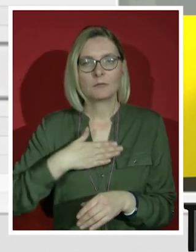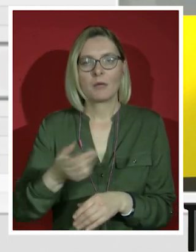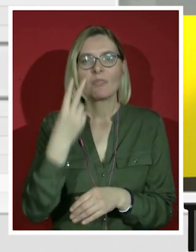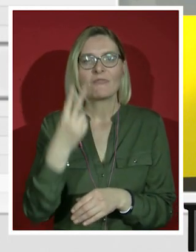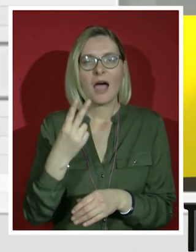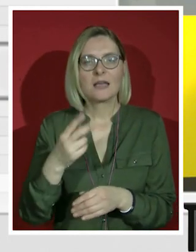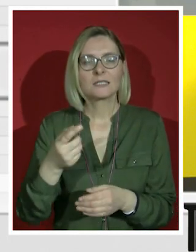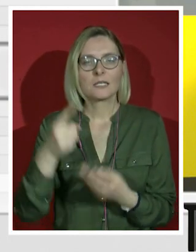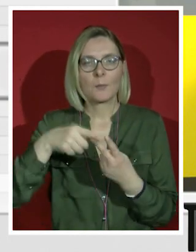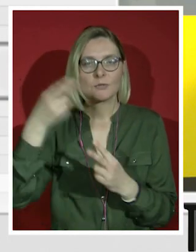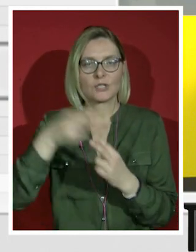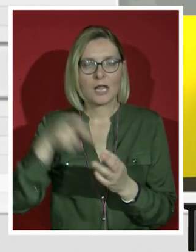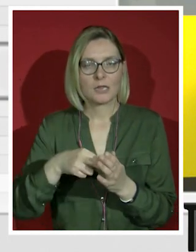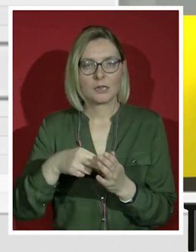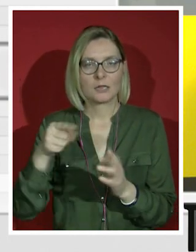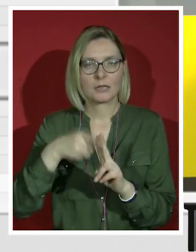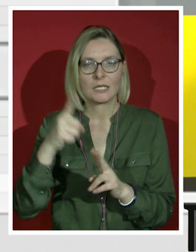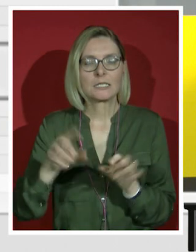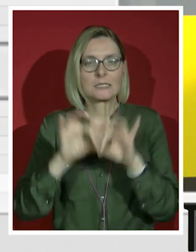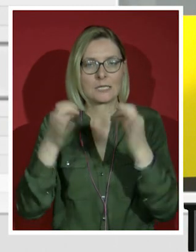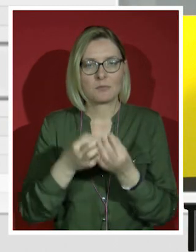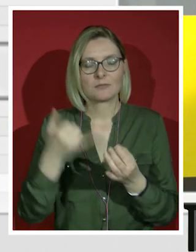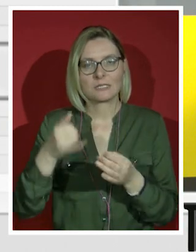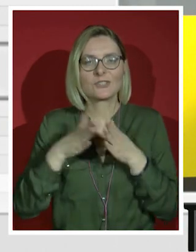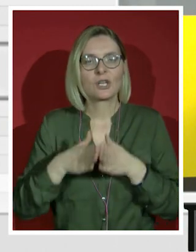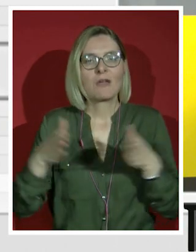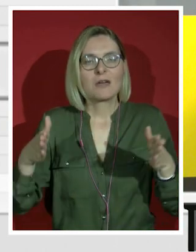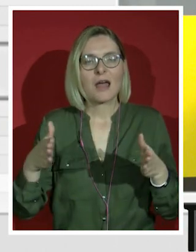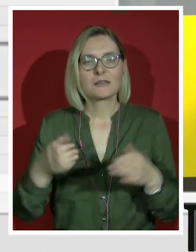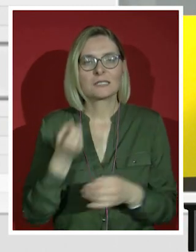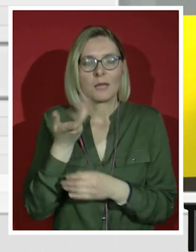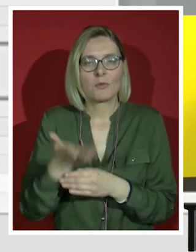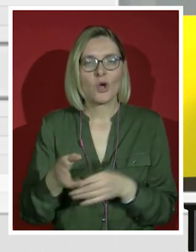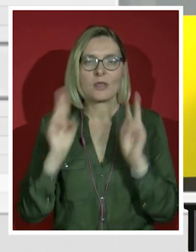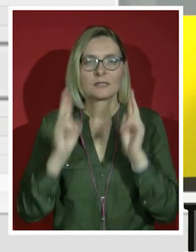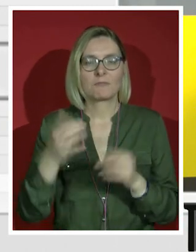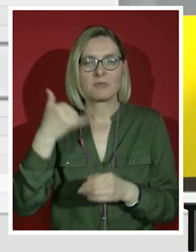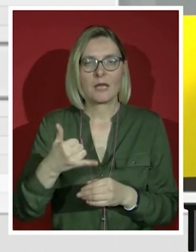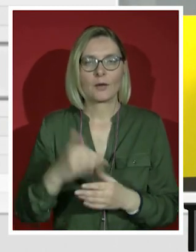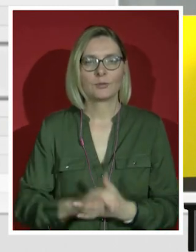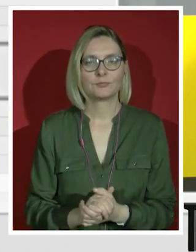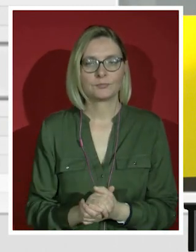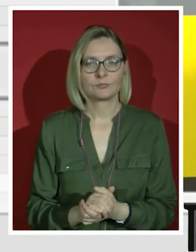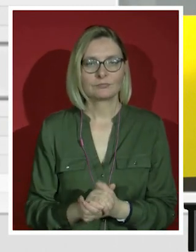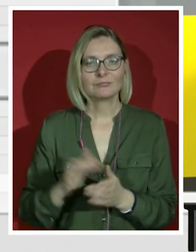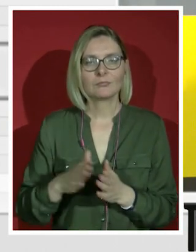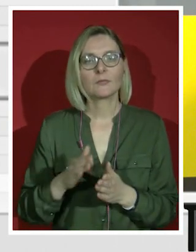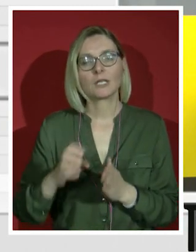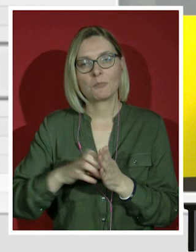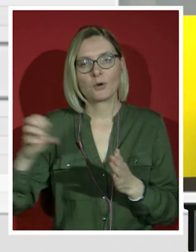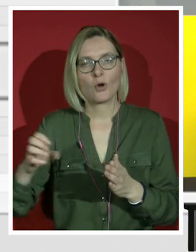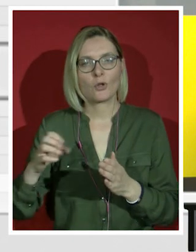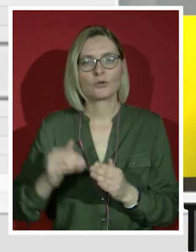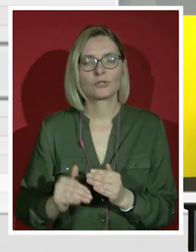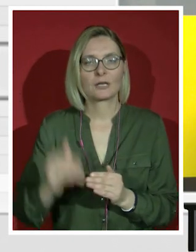пчелни семејства, што... Значи успешно расте. Растит бројот, така. Да се надеваме дека ќе растит, зависи